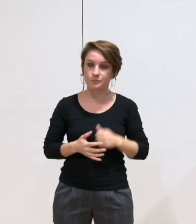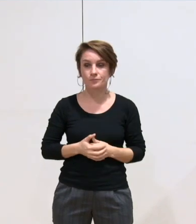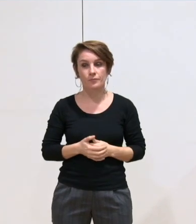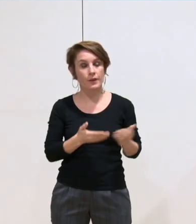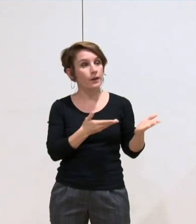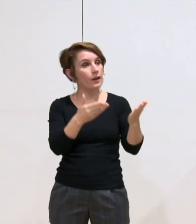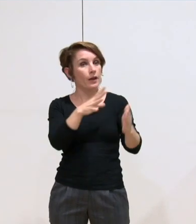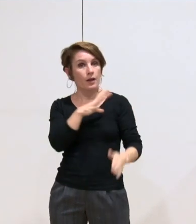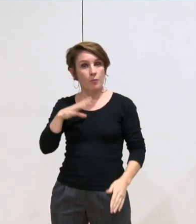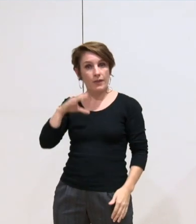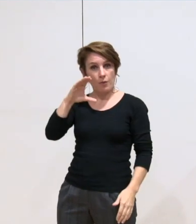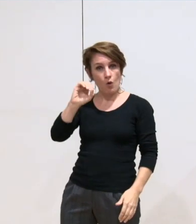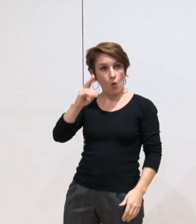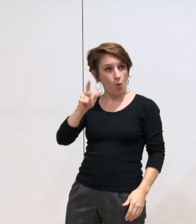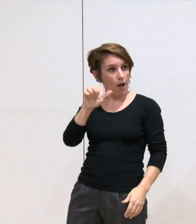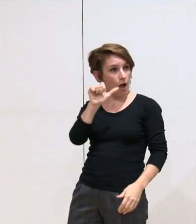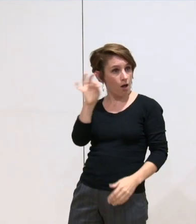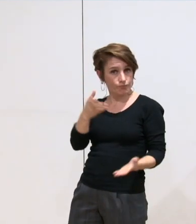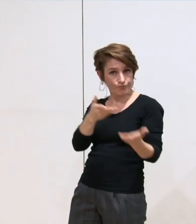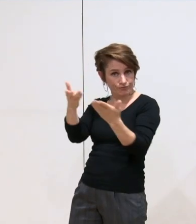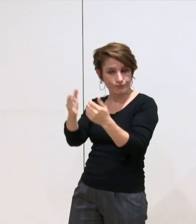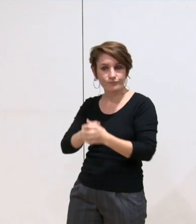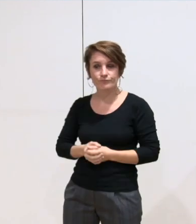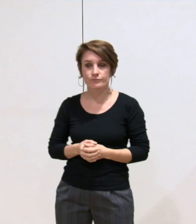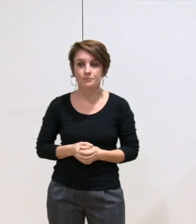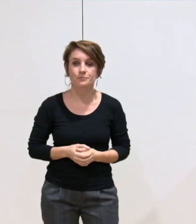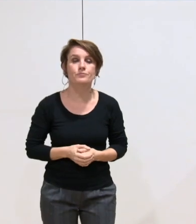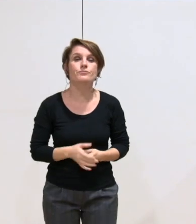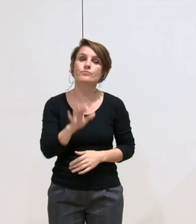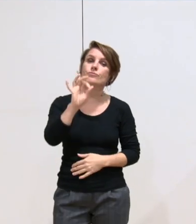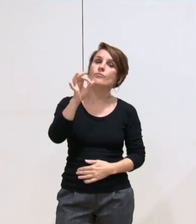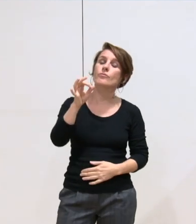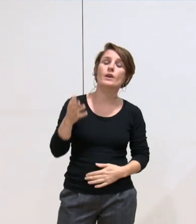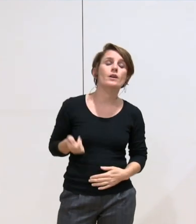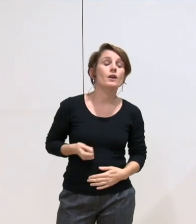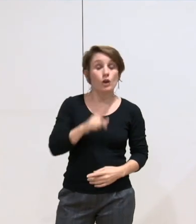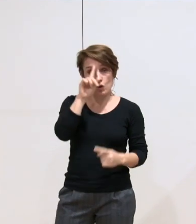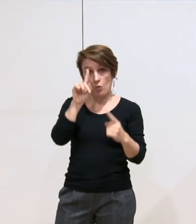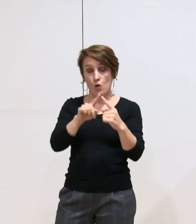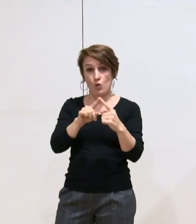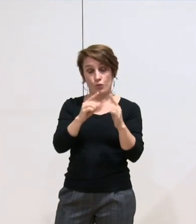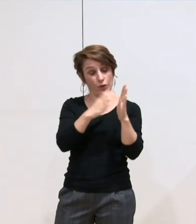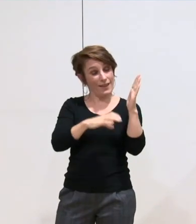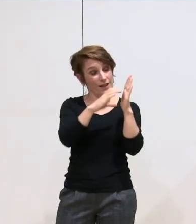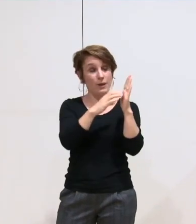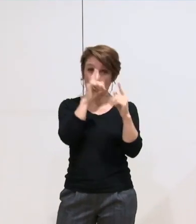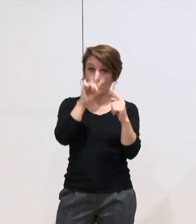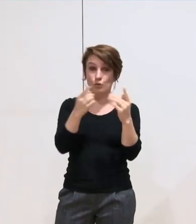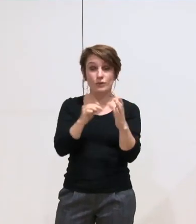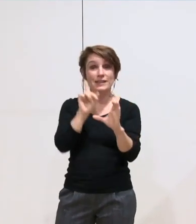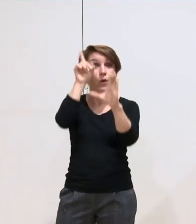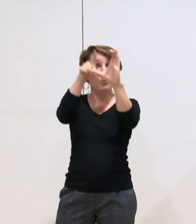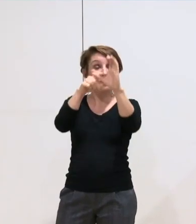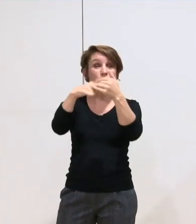Madame Compara. Oui, rapidement. D'abord, l'objet de la délibération est d'adhérer à l'association de promotion des logiciels libres, donc